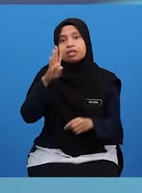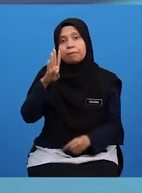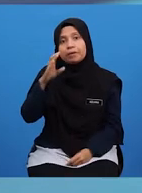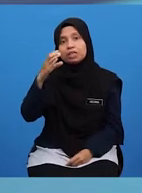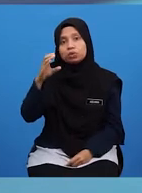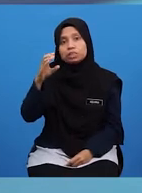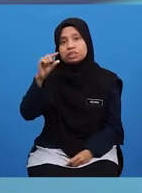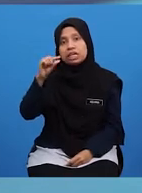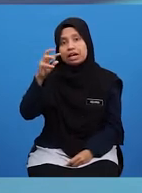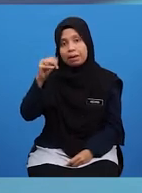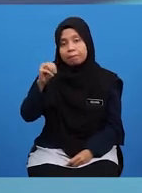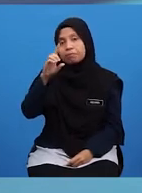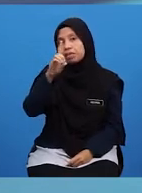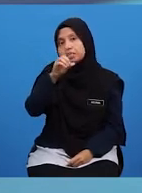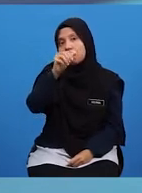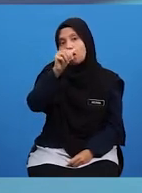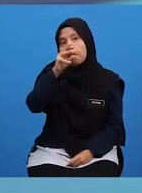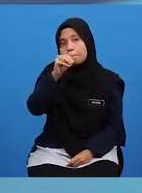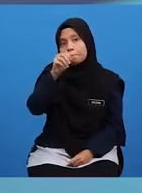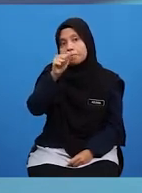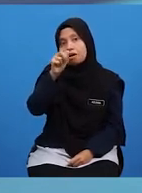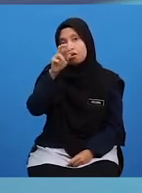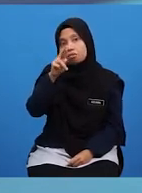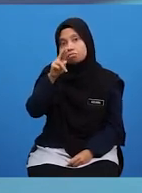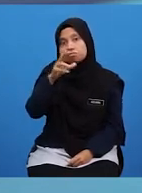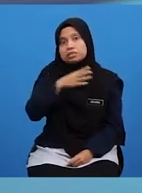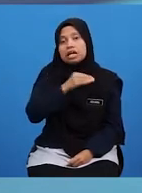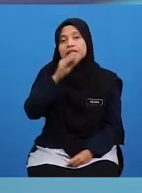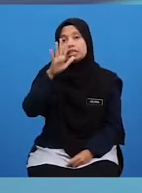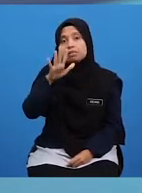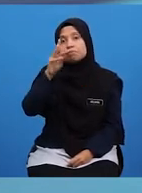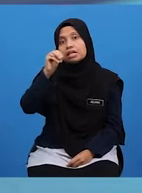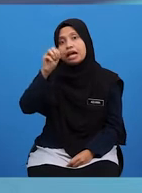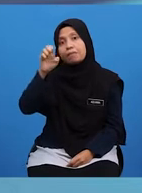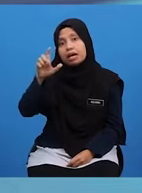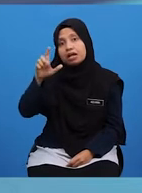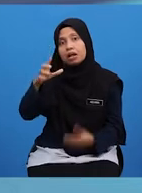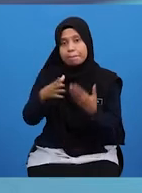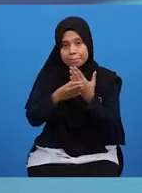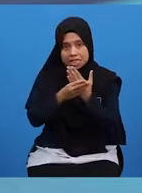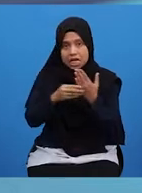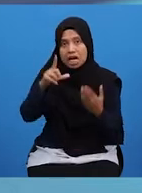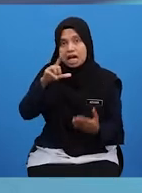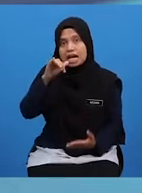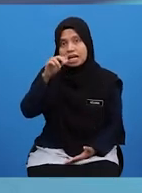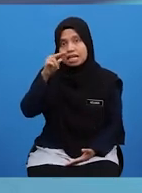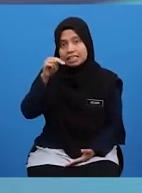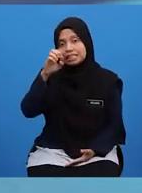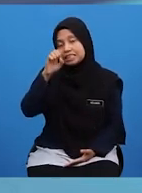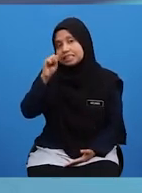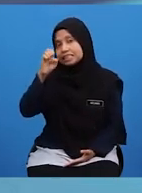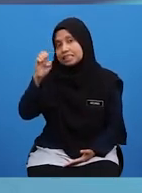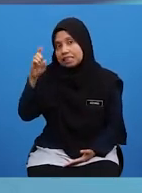400 gram dama dan 5 ml minyak linsik.